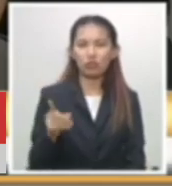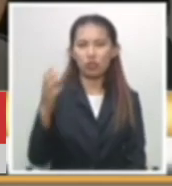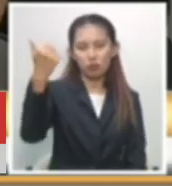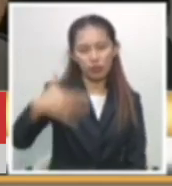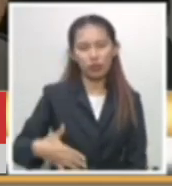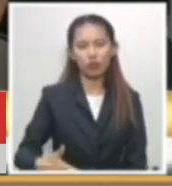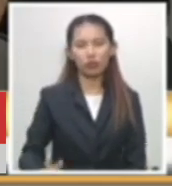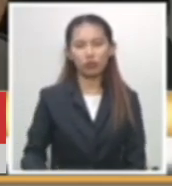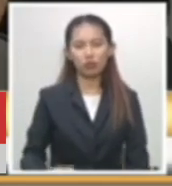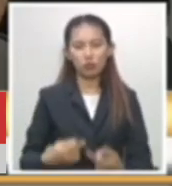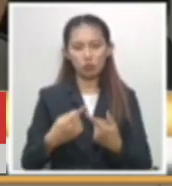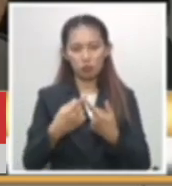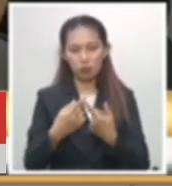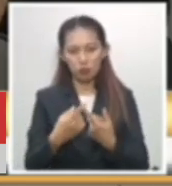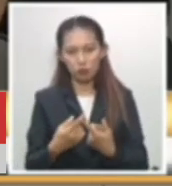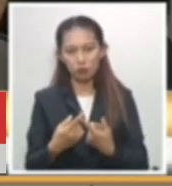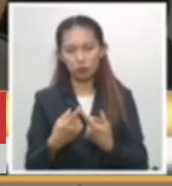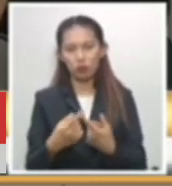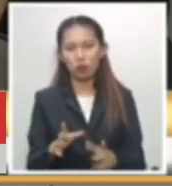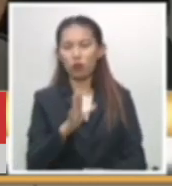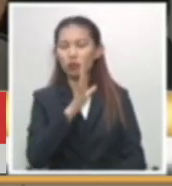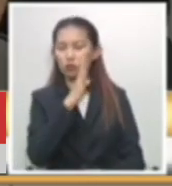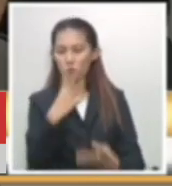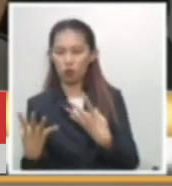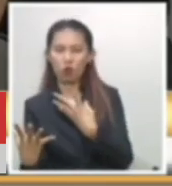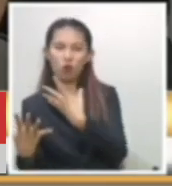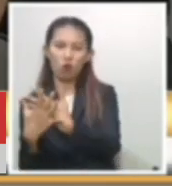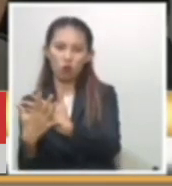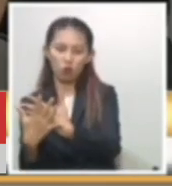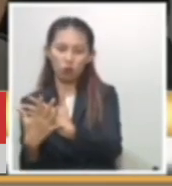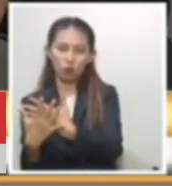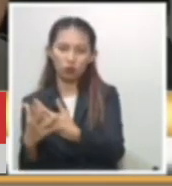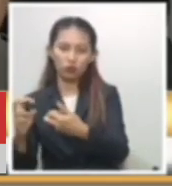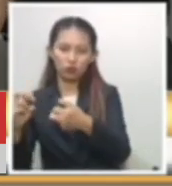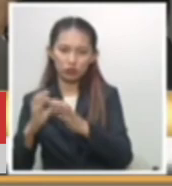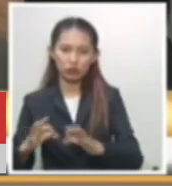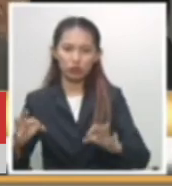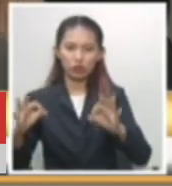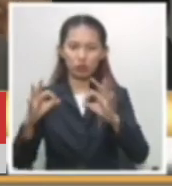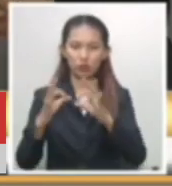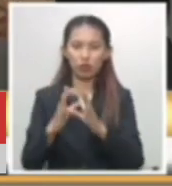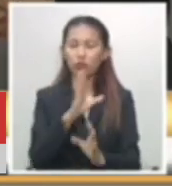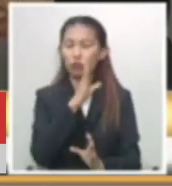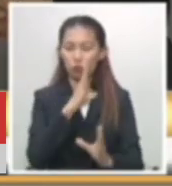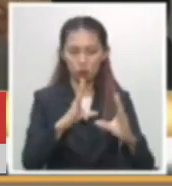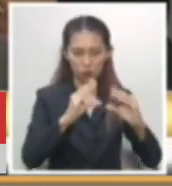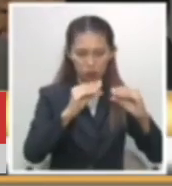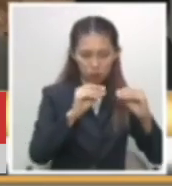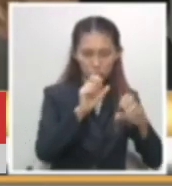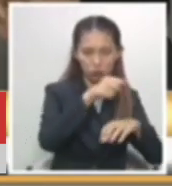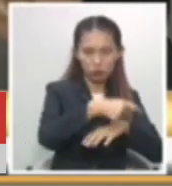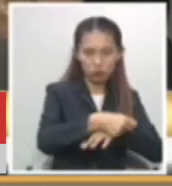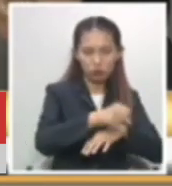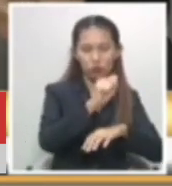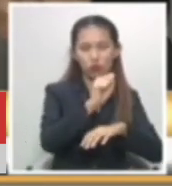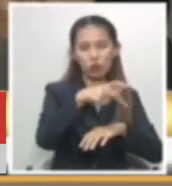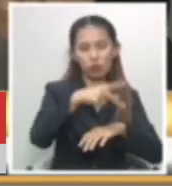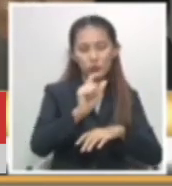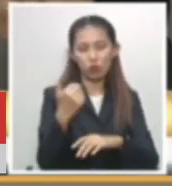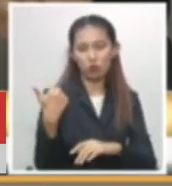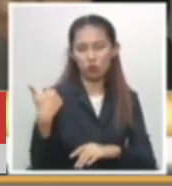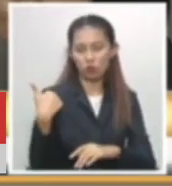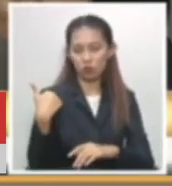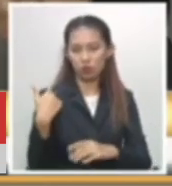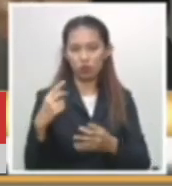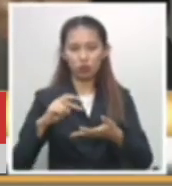ไม่ปล่อยจากการคุมขังถึงวันประชุมต้องเอาออกมาทำงานครับแต่เวลานี้เกิดอำนาจ